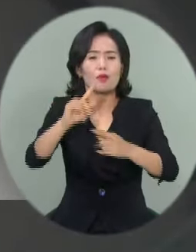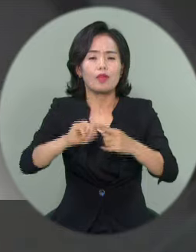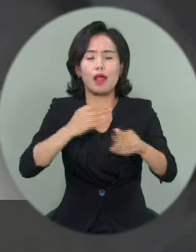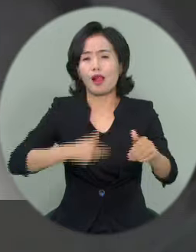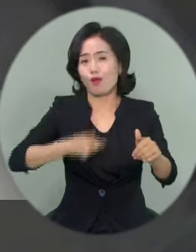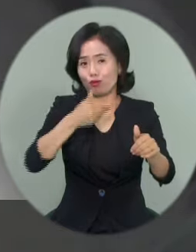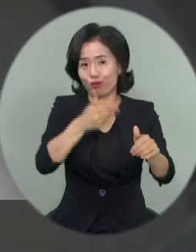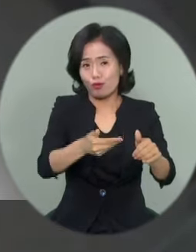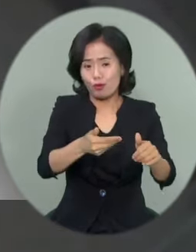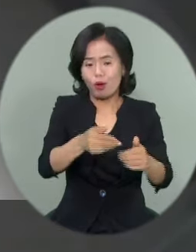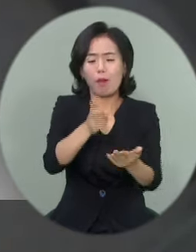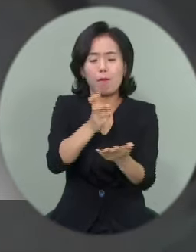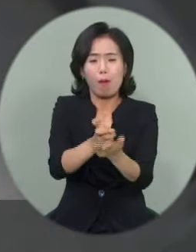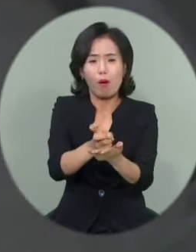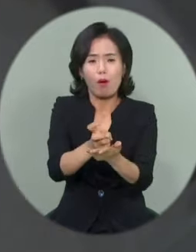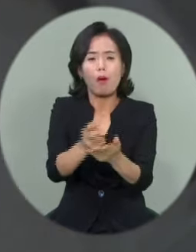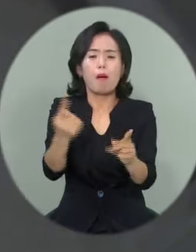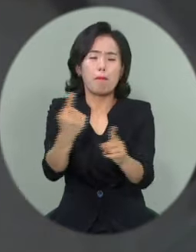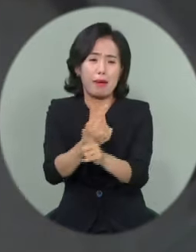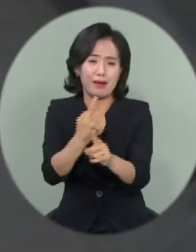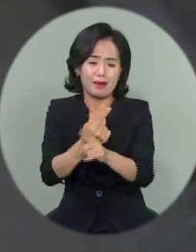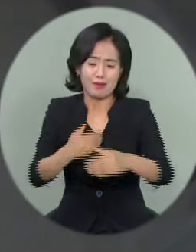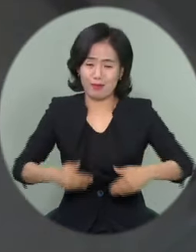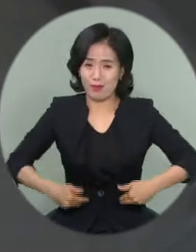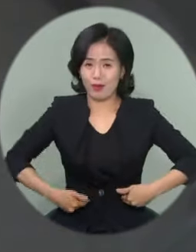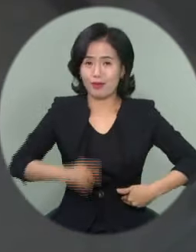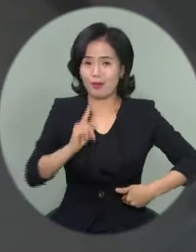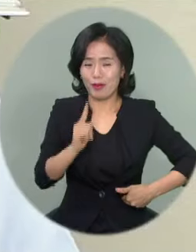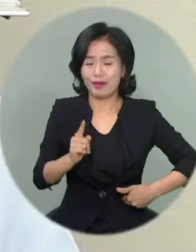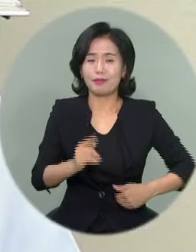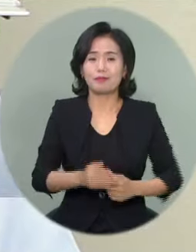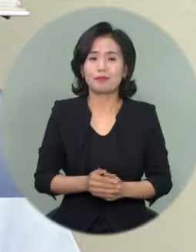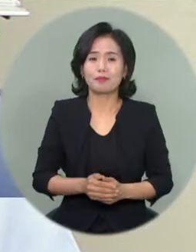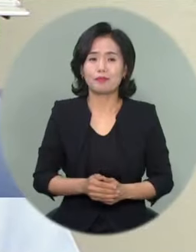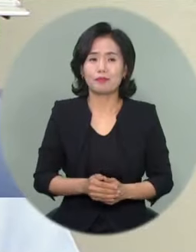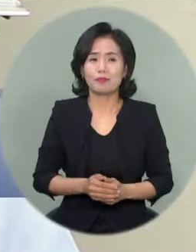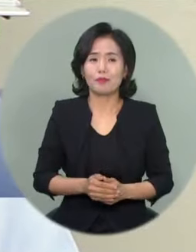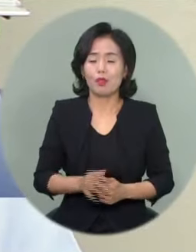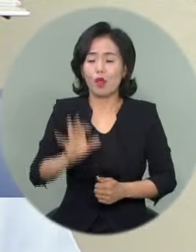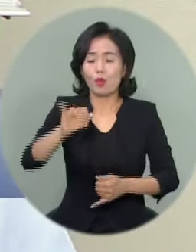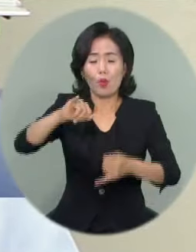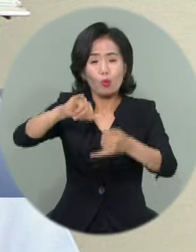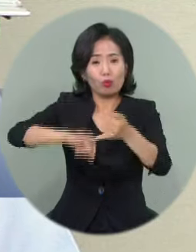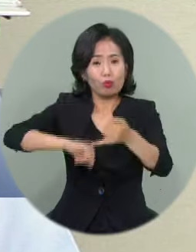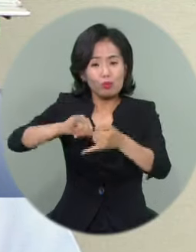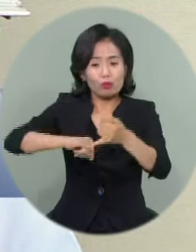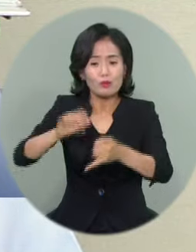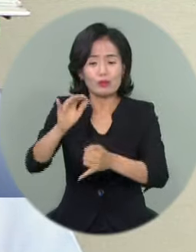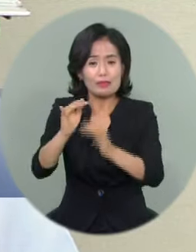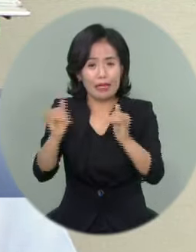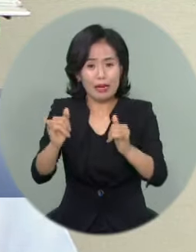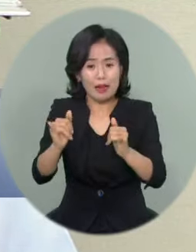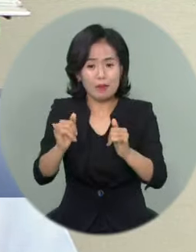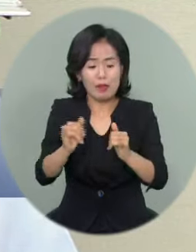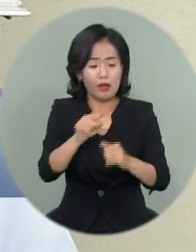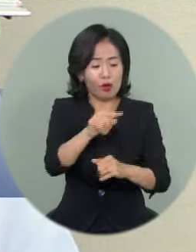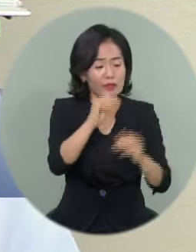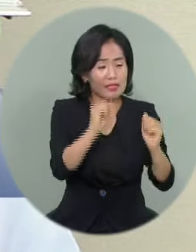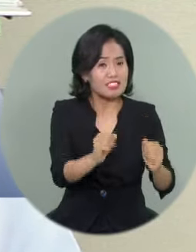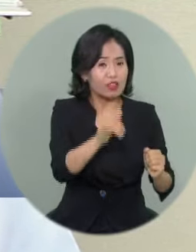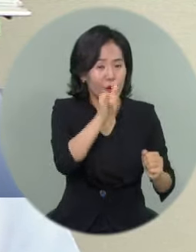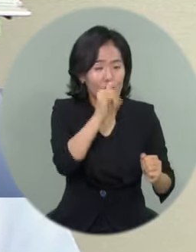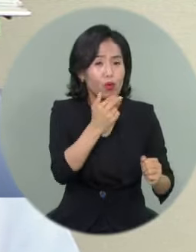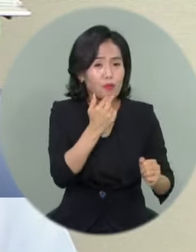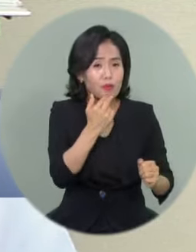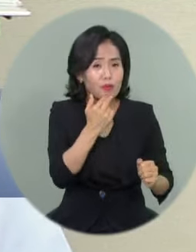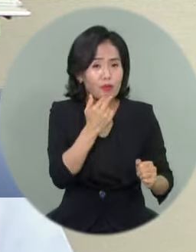알려주도록 제도와 규정을 마련할 필요가 있다고 말합니다 채무자의 신원과 현존 여부 이런